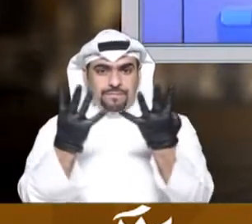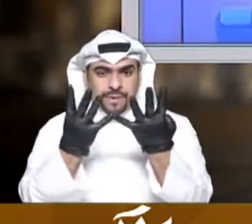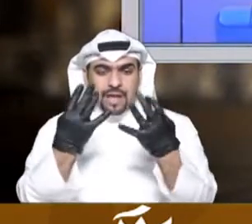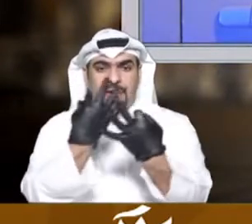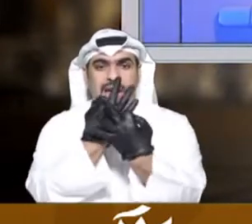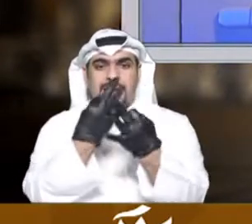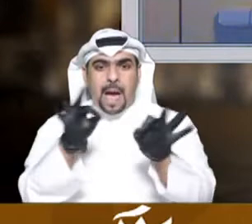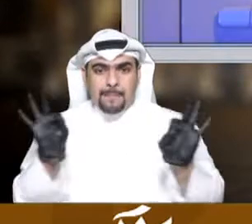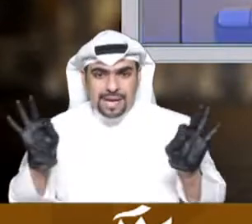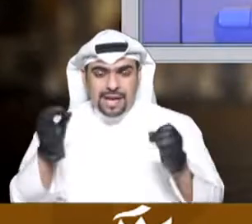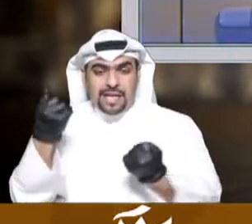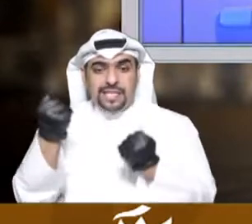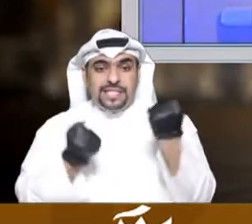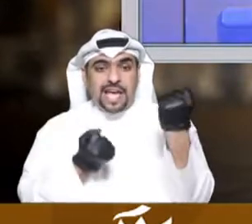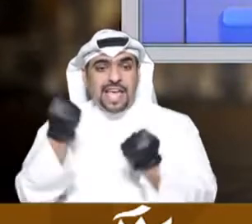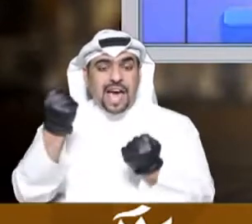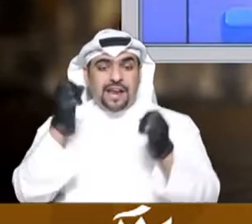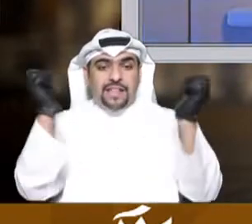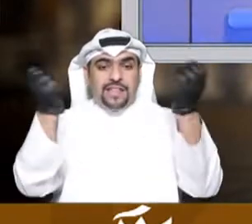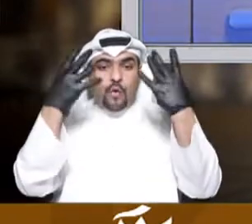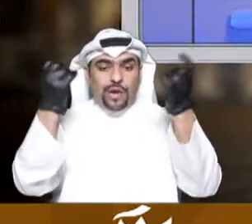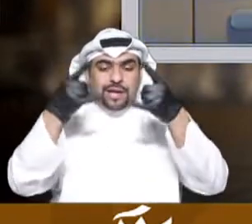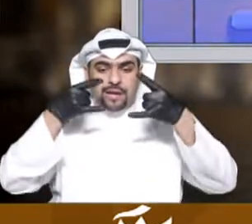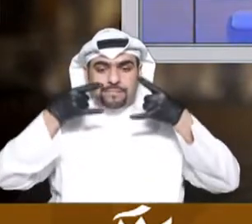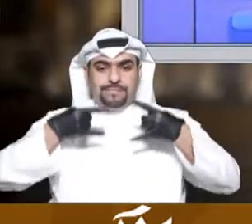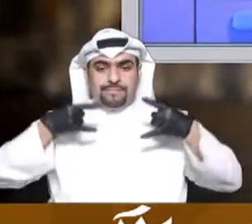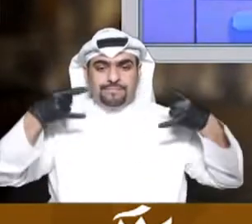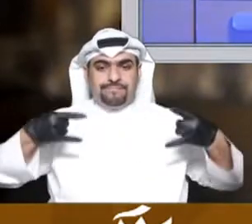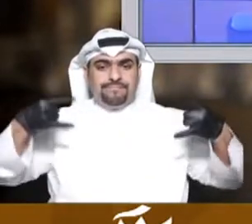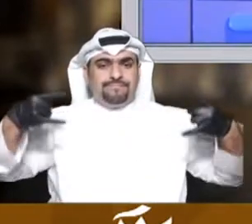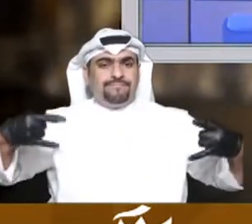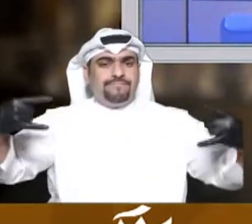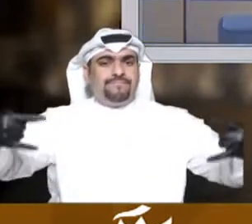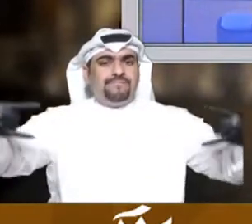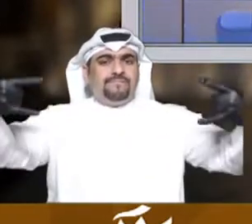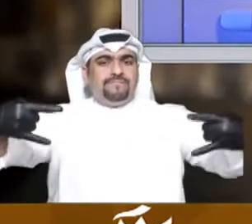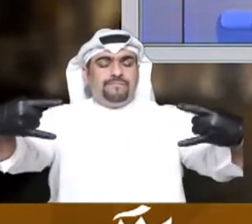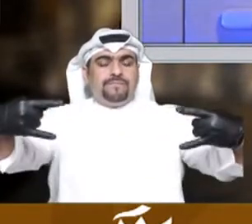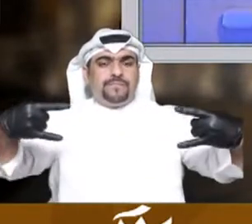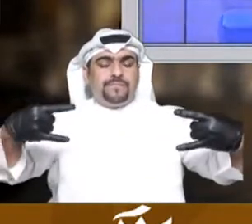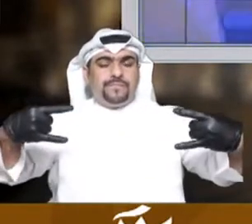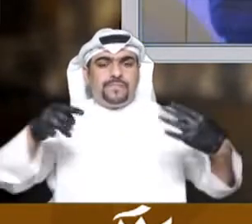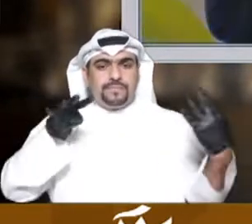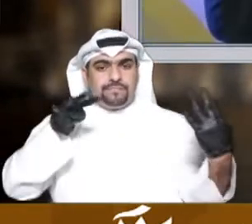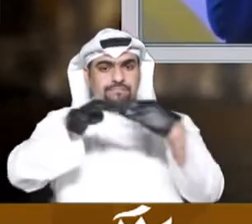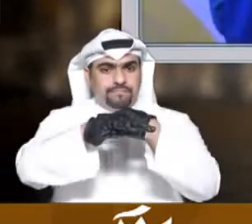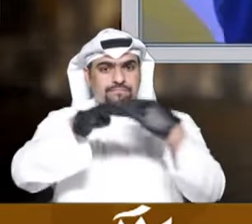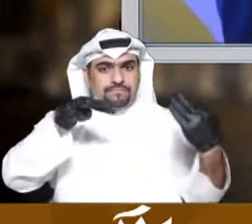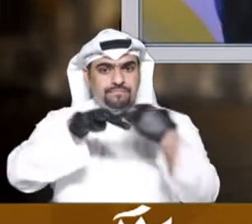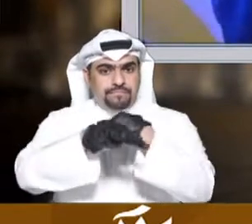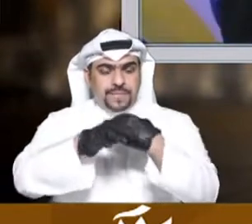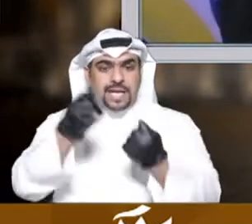كامله. تم دراسه طبعا دراسه المنطقه كامله من خلال المداخل والمخارج، تم توزيع